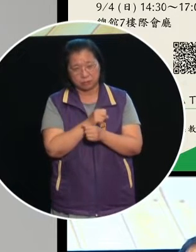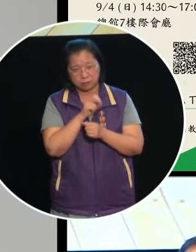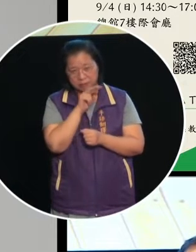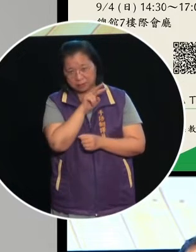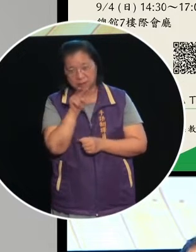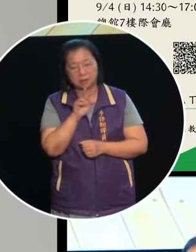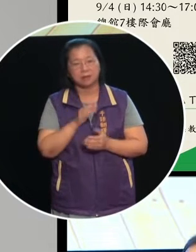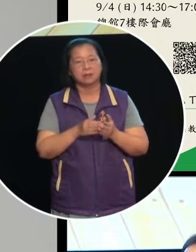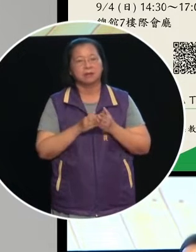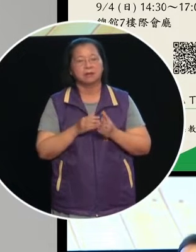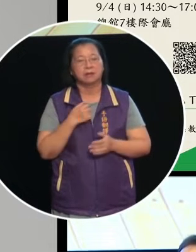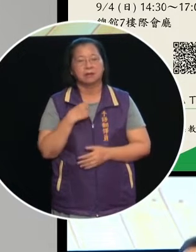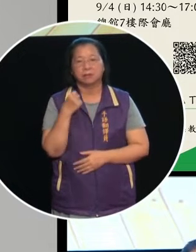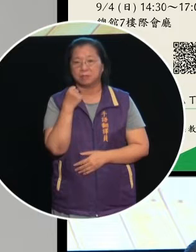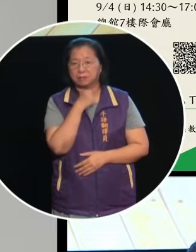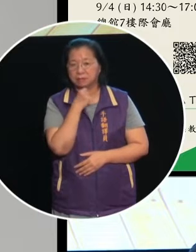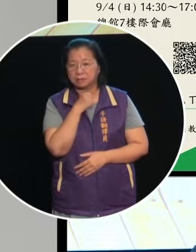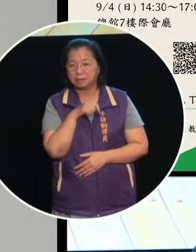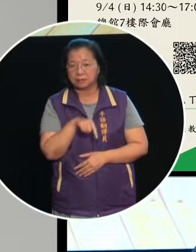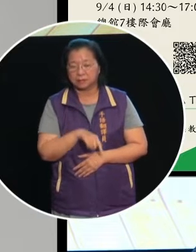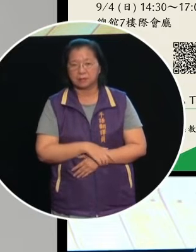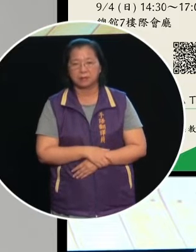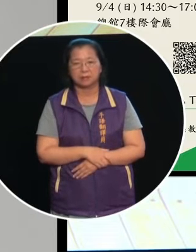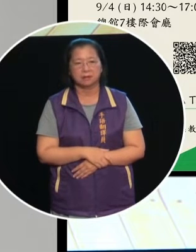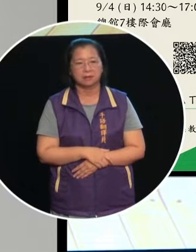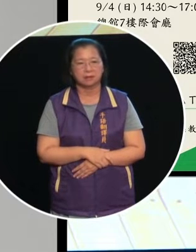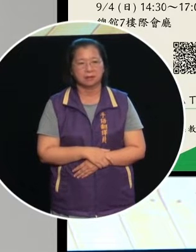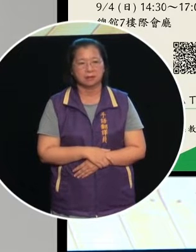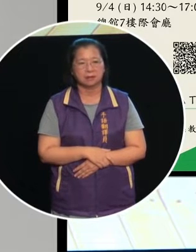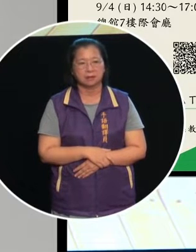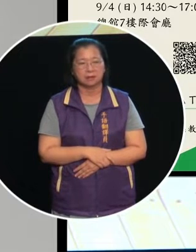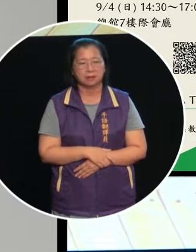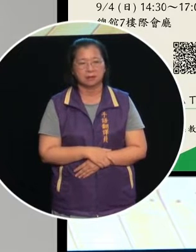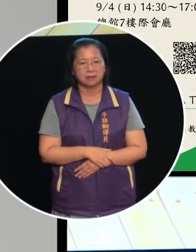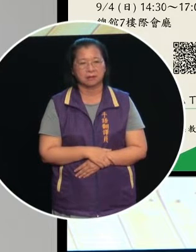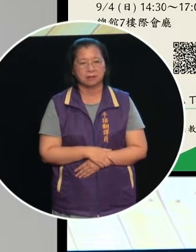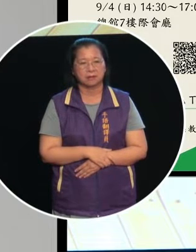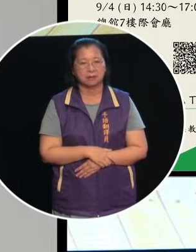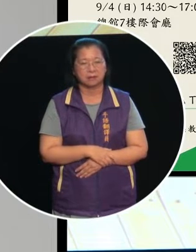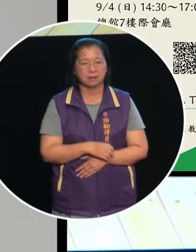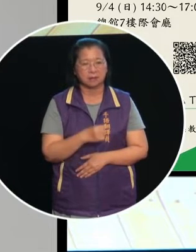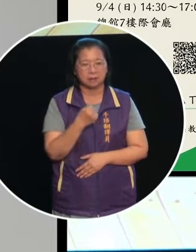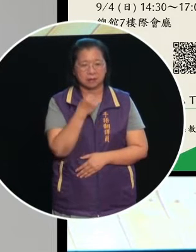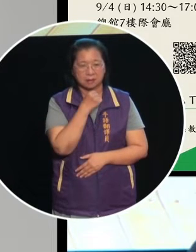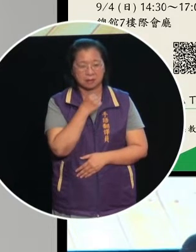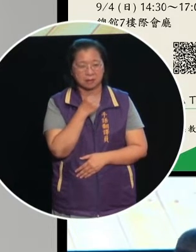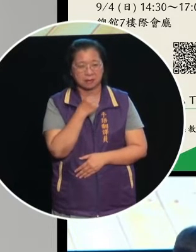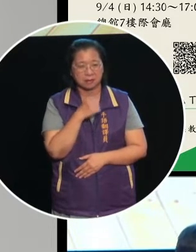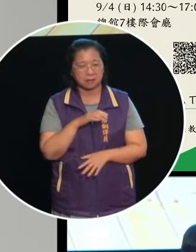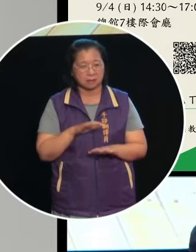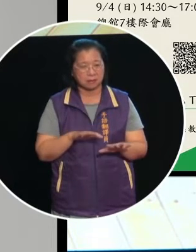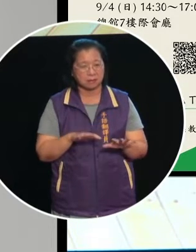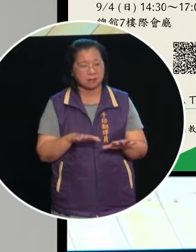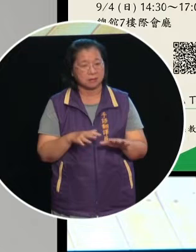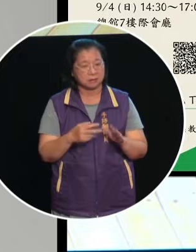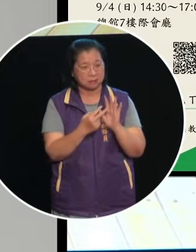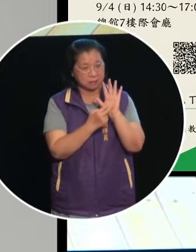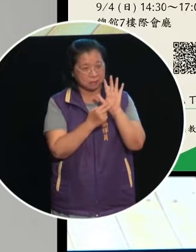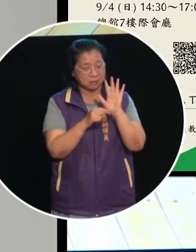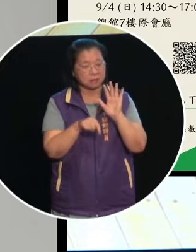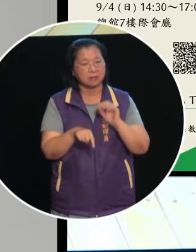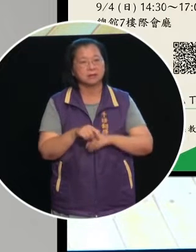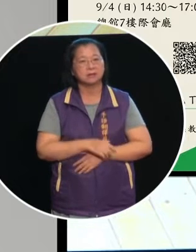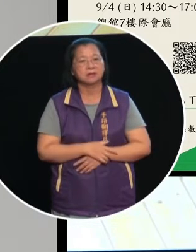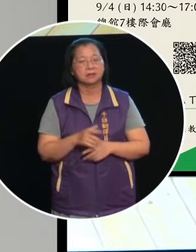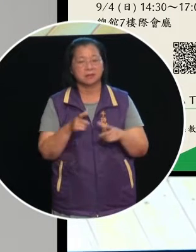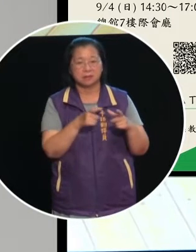湾。我觉得台湾方面有这样的一个分析判断，就所以是才能够那么冷静。不过这个部分是给